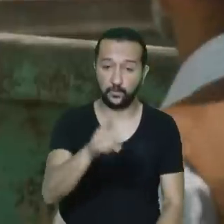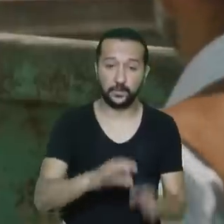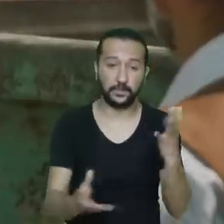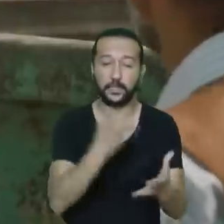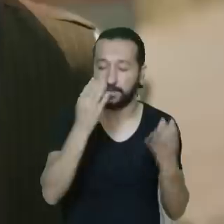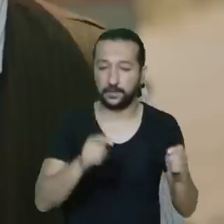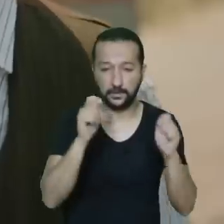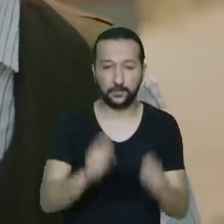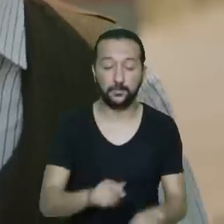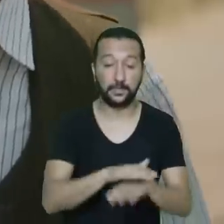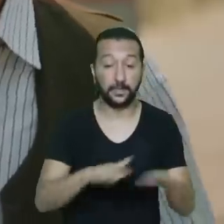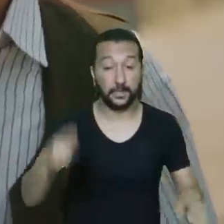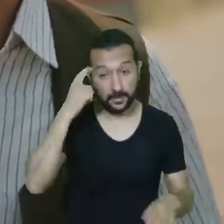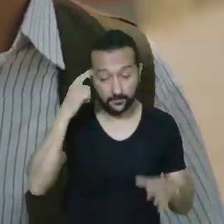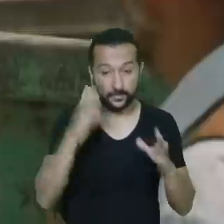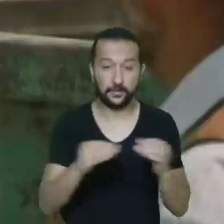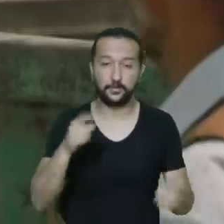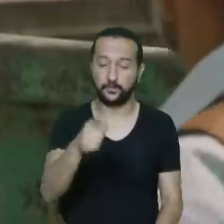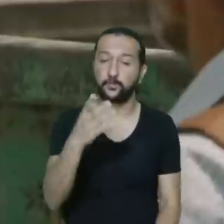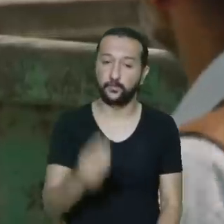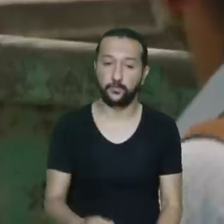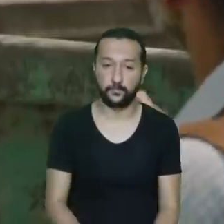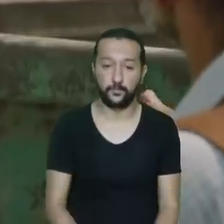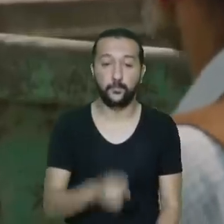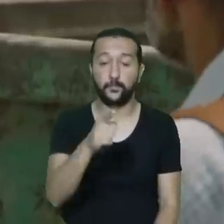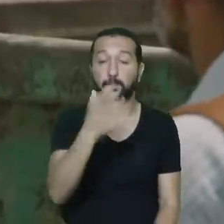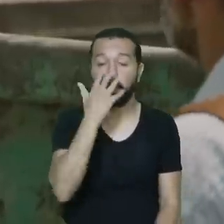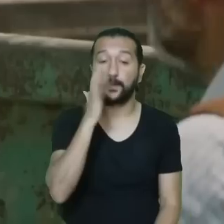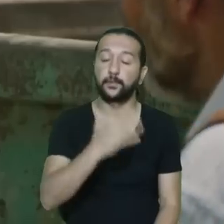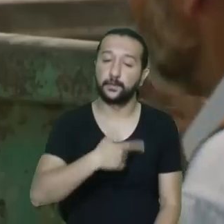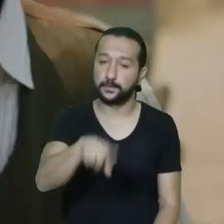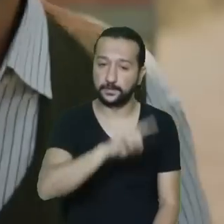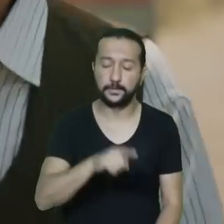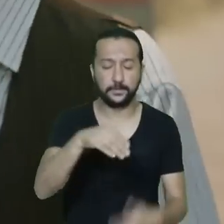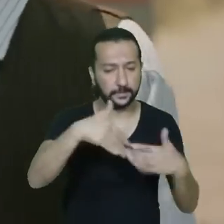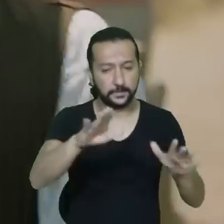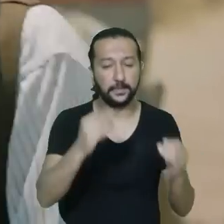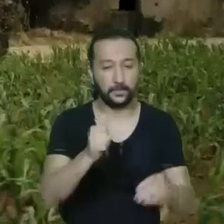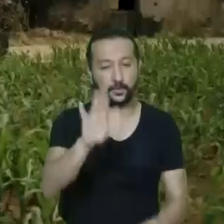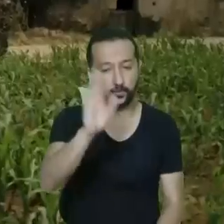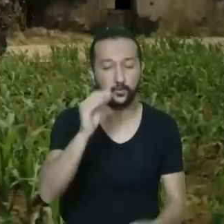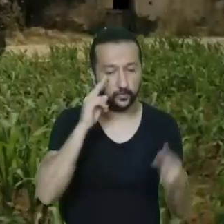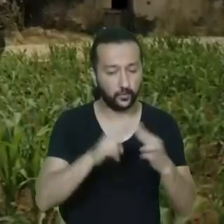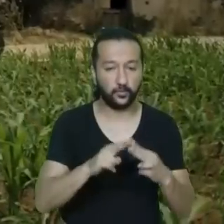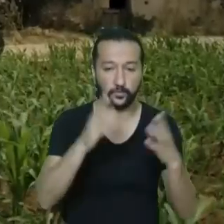onları da yakın. Yeter ki kafası dağılsın azıcık. Tutmayın o zaman ben sizi. Hadi size iyi günler.